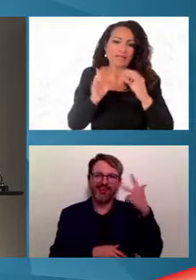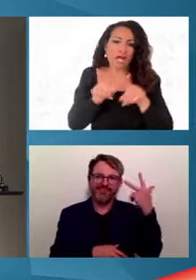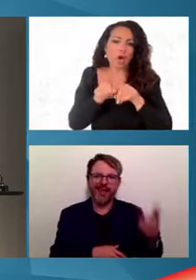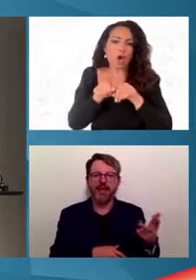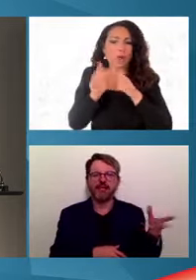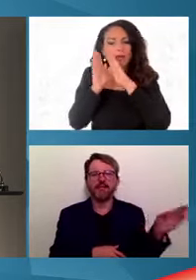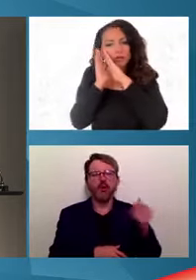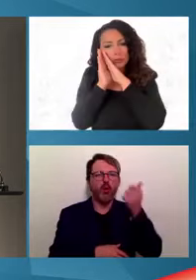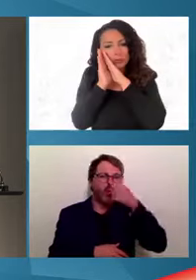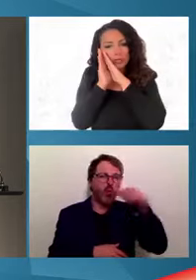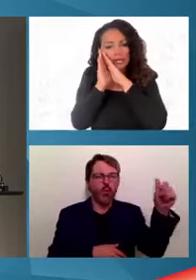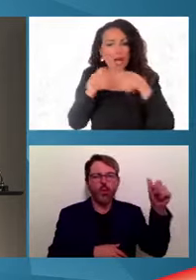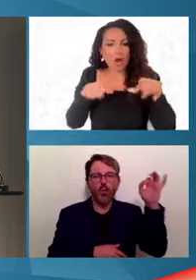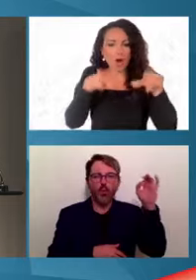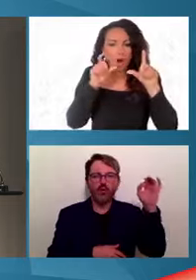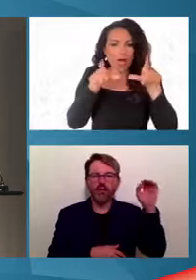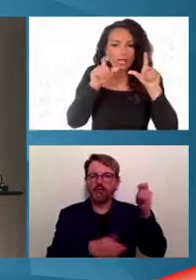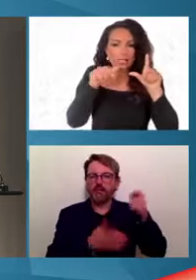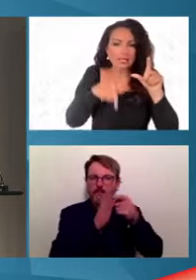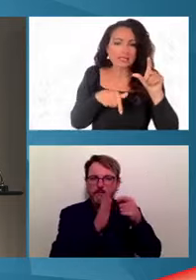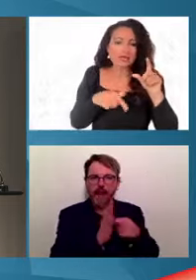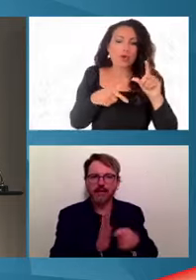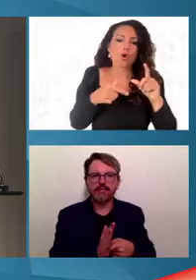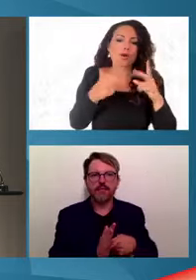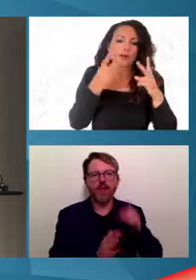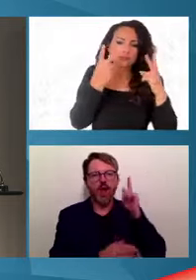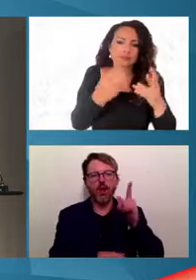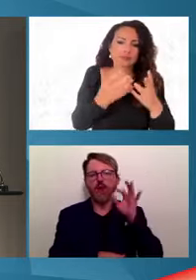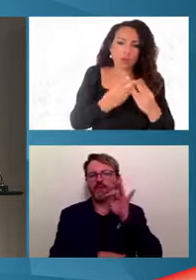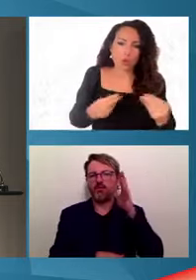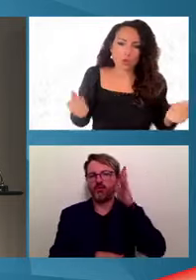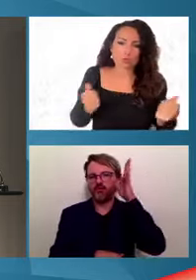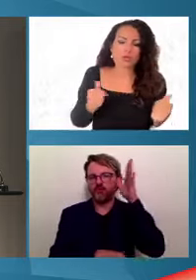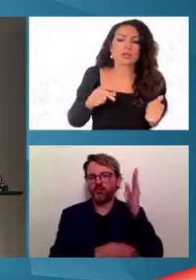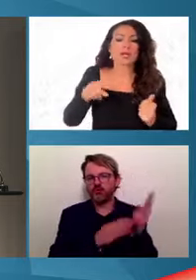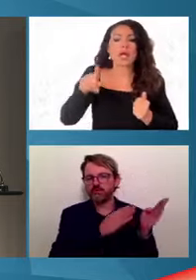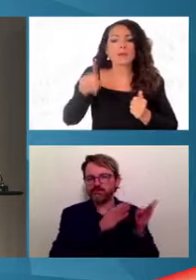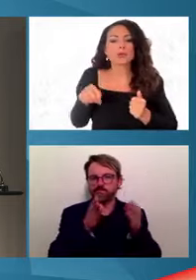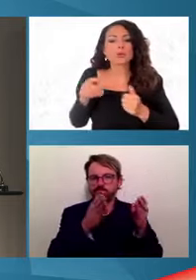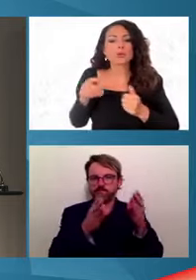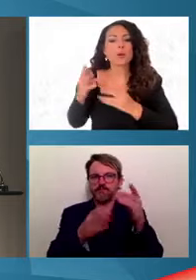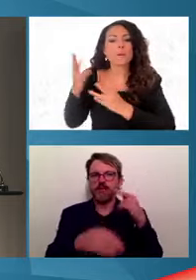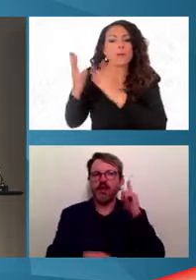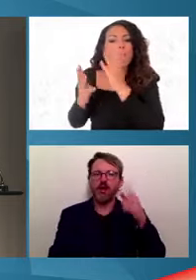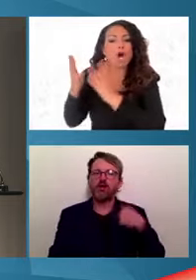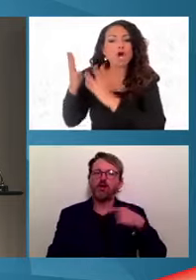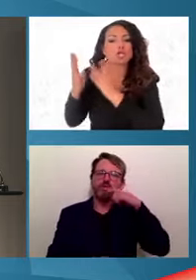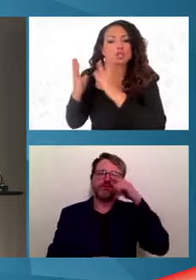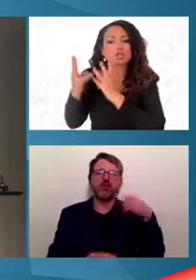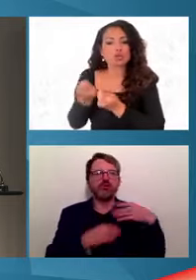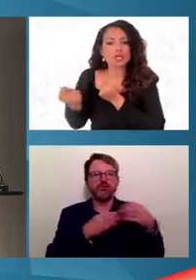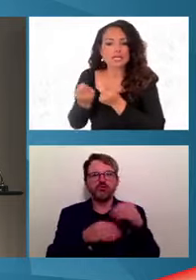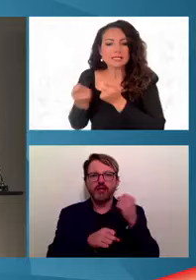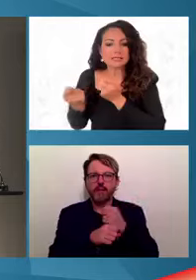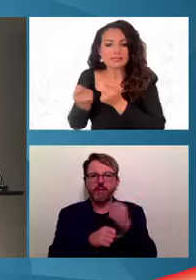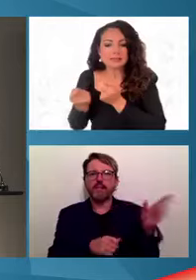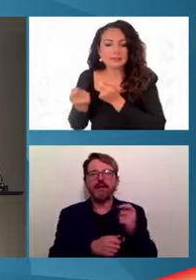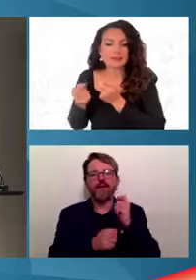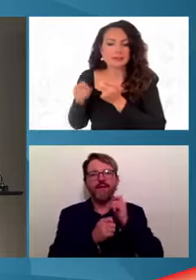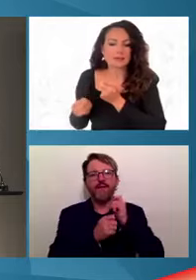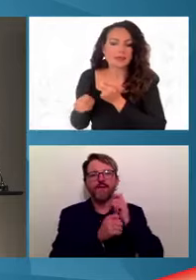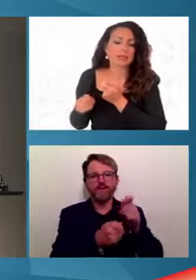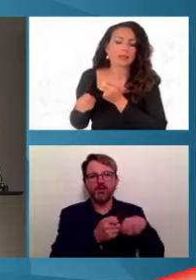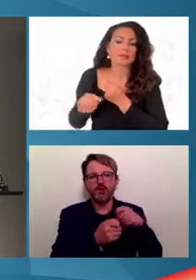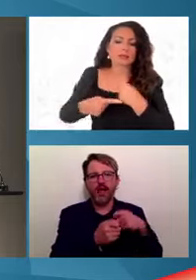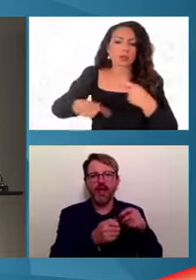die Waldagenda, auch zukunftsweisend, aber vor allem auch, darauf bin ich stolz, auch in enger Zusammenarbeit mit dem Fischereiverband, das